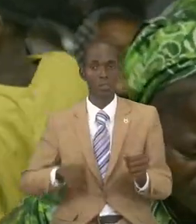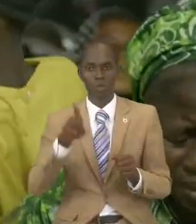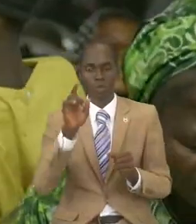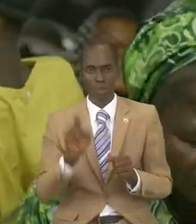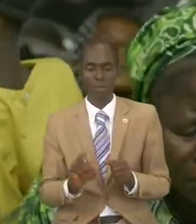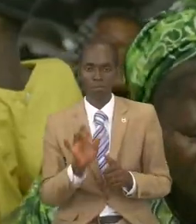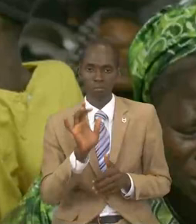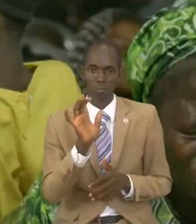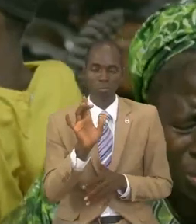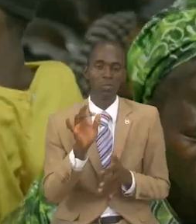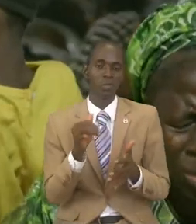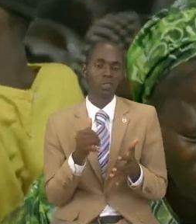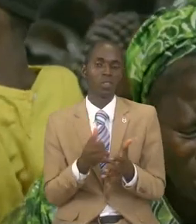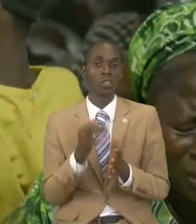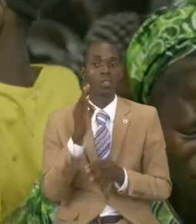Cliquez dessus.